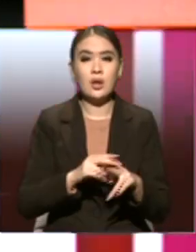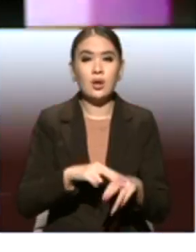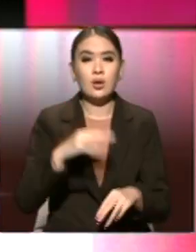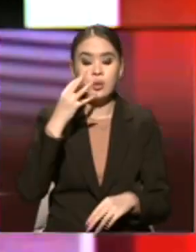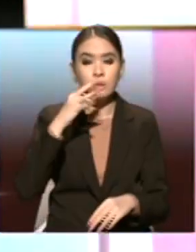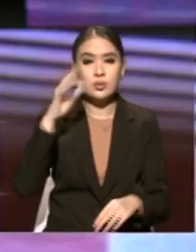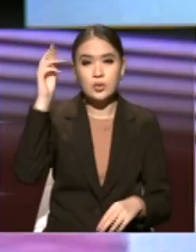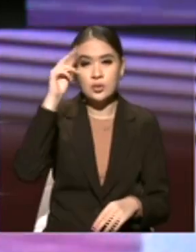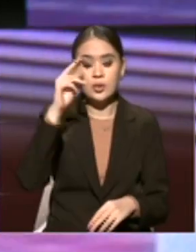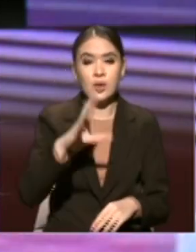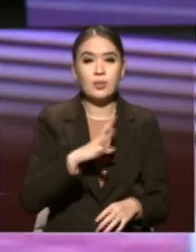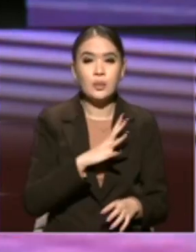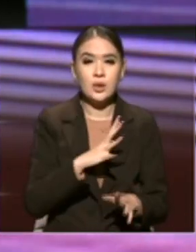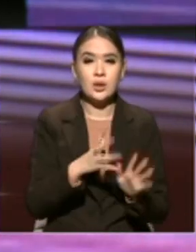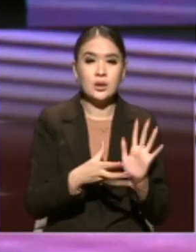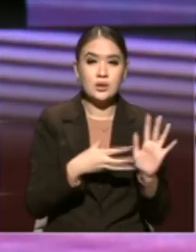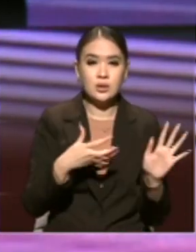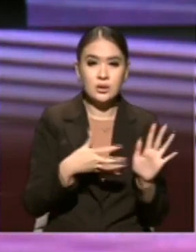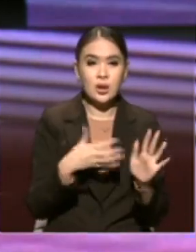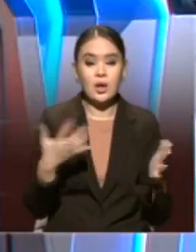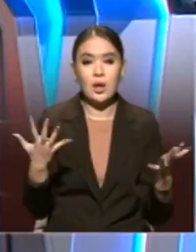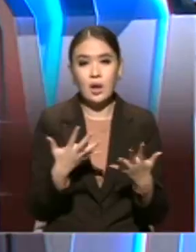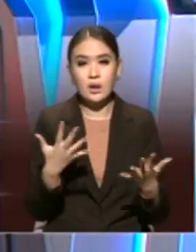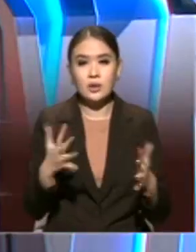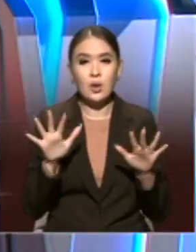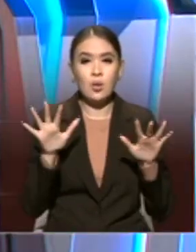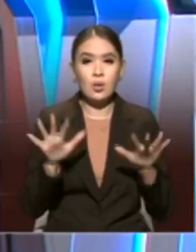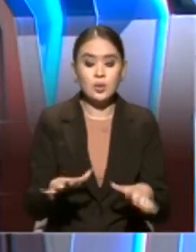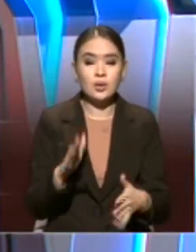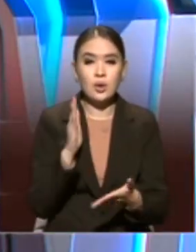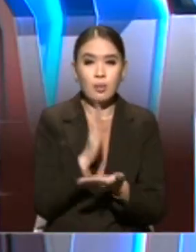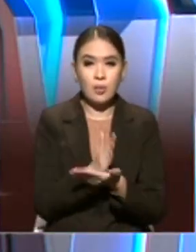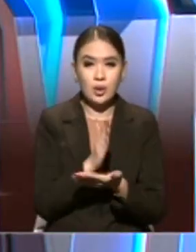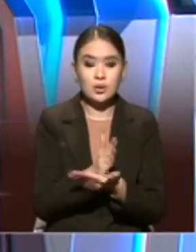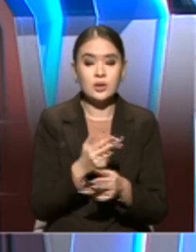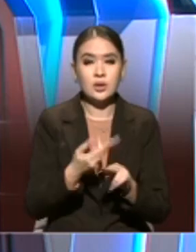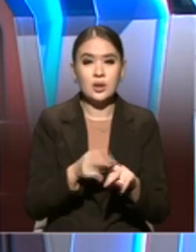яғни тапшылық бар, жаңа қандай мамандықтарға оларда орындар баршылық,